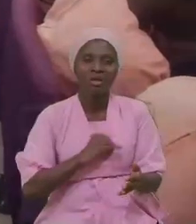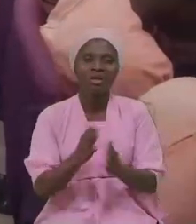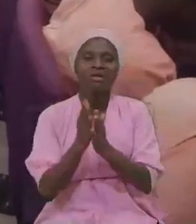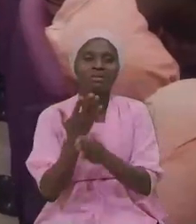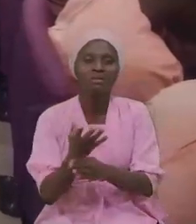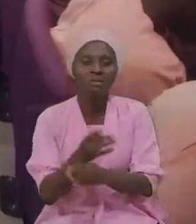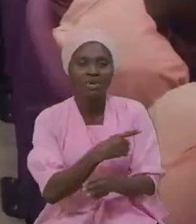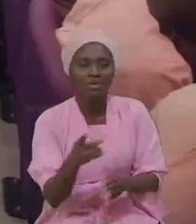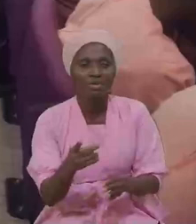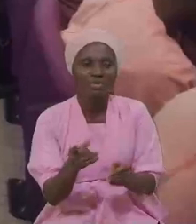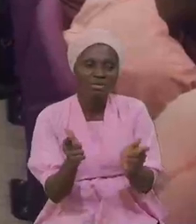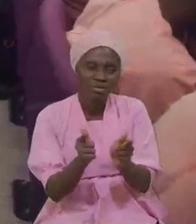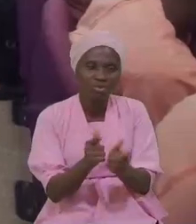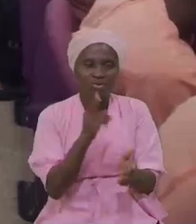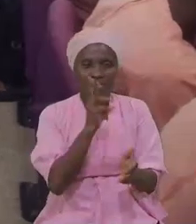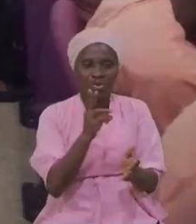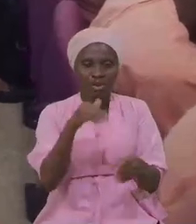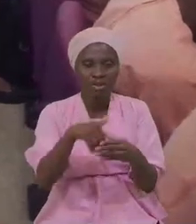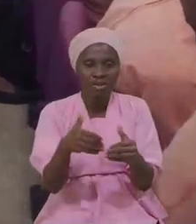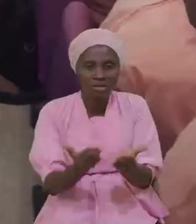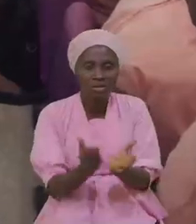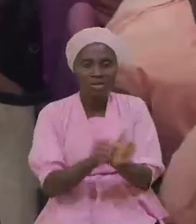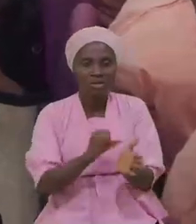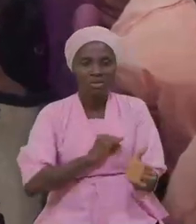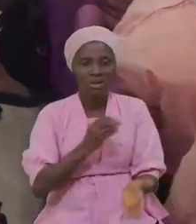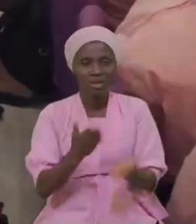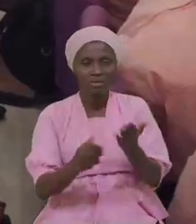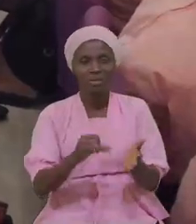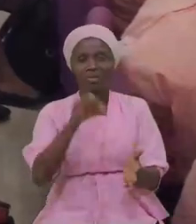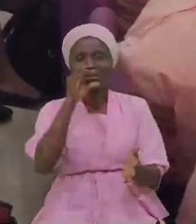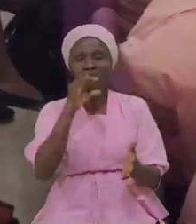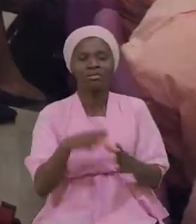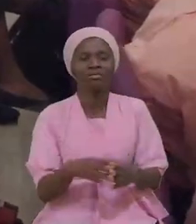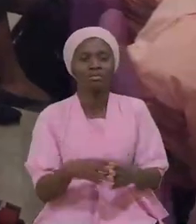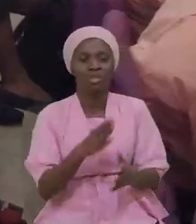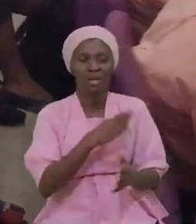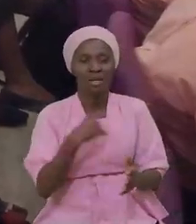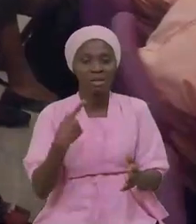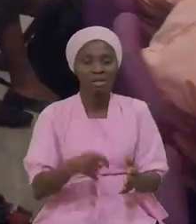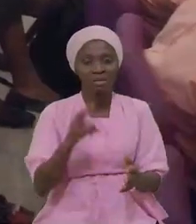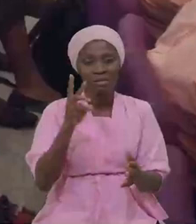dans un vase afin que je boive. » La veuve n'a pas dit que